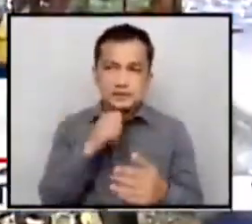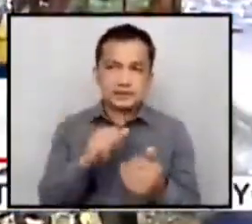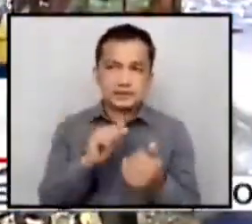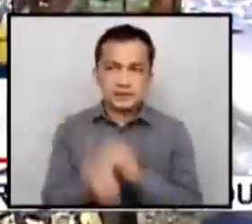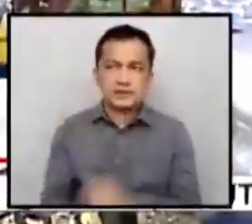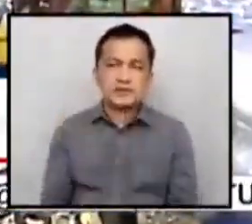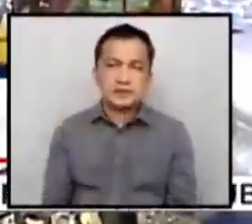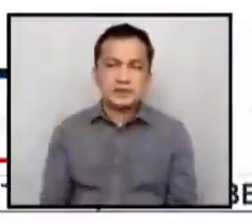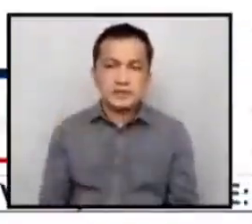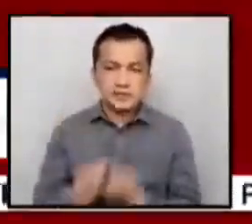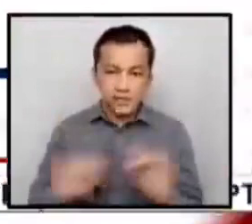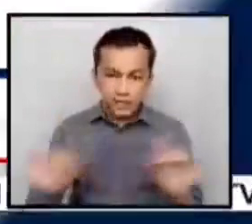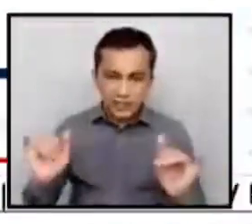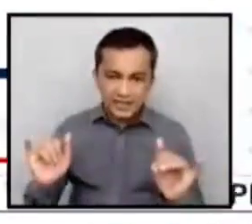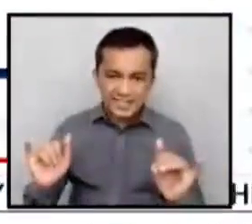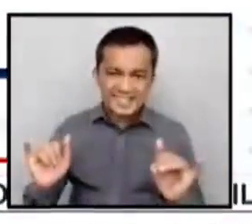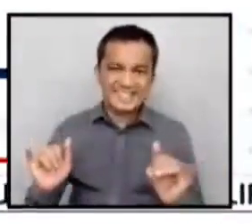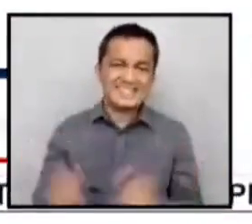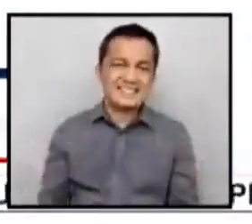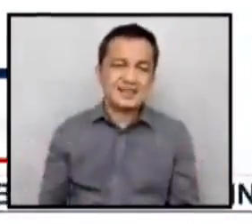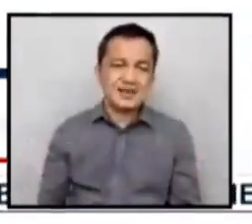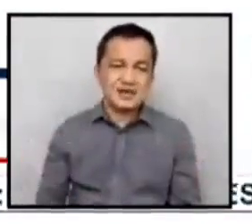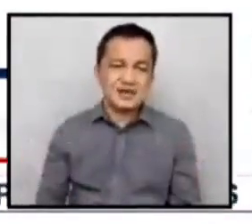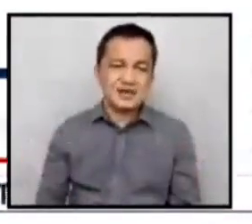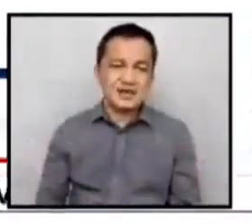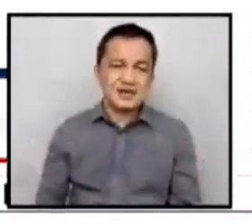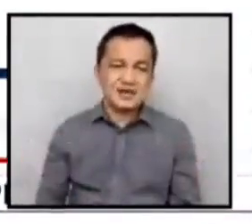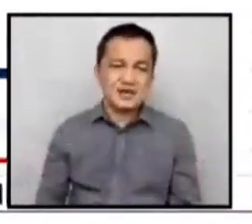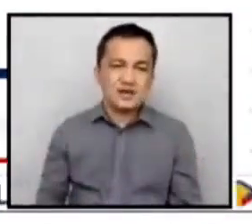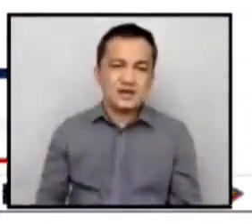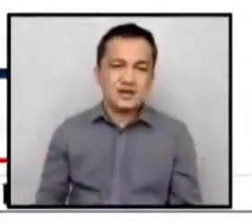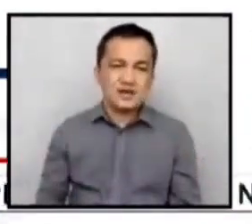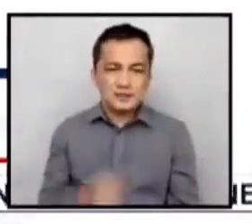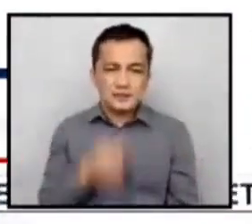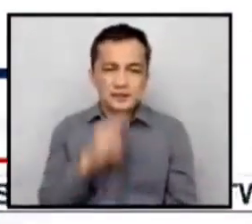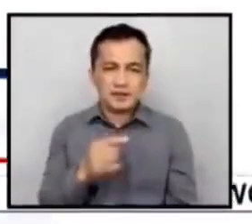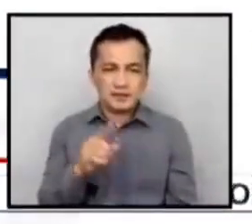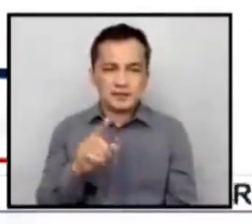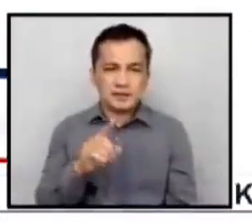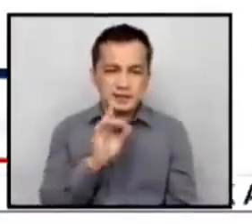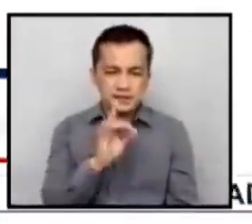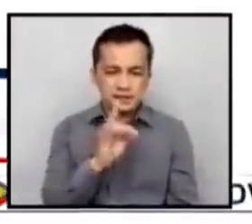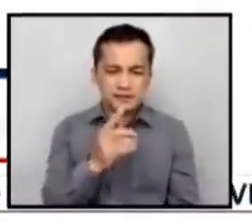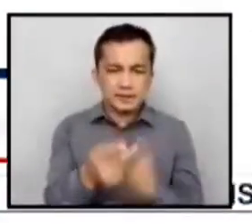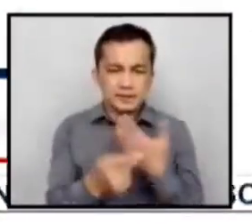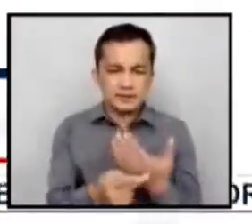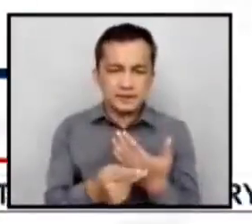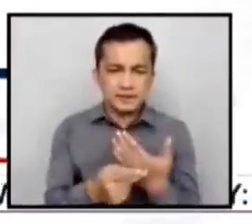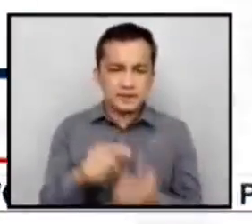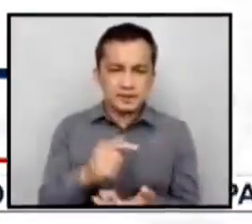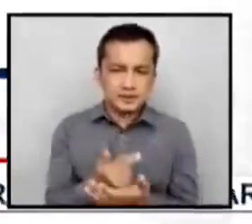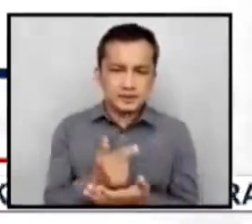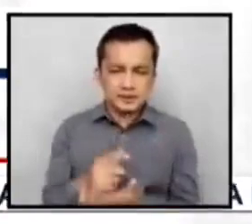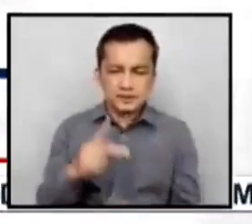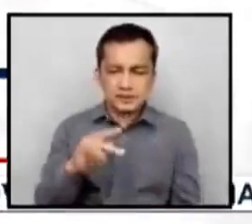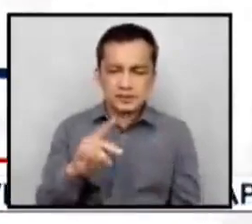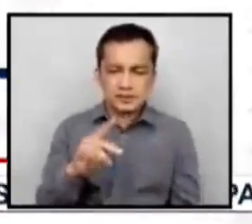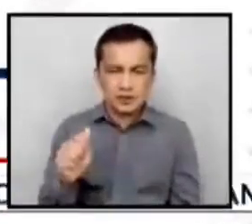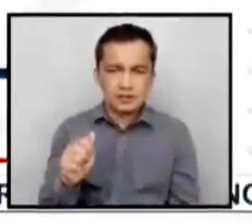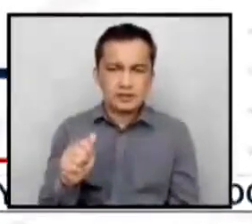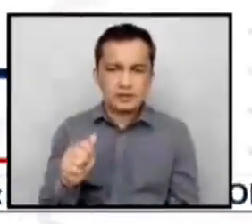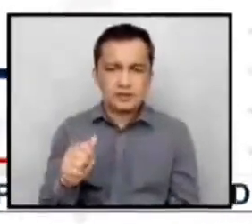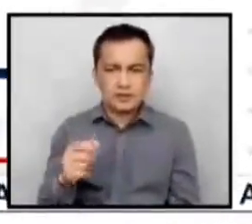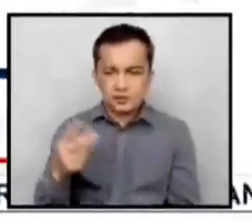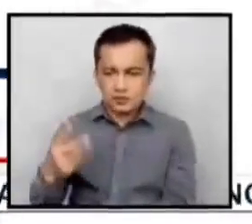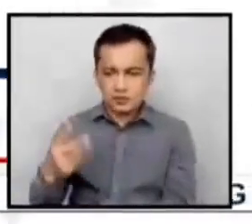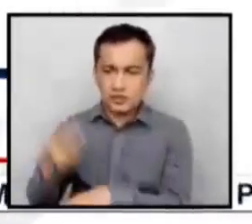rin. 140. Ayon kay Ruel, nasa 80 pesos per kilo lang ang bawang sa kadiwa na halos doble ang